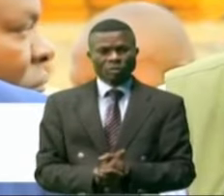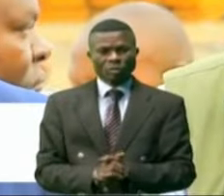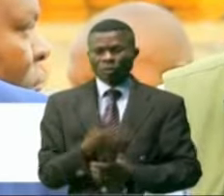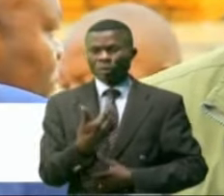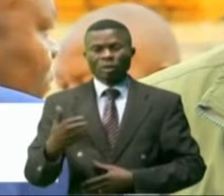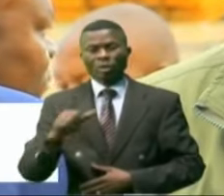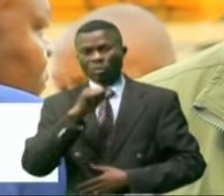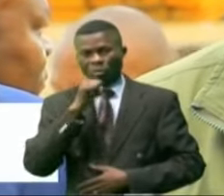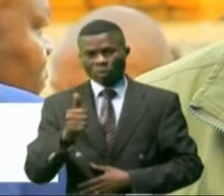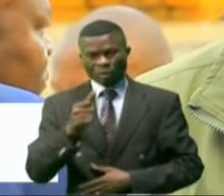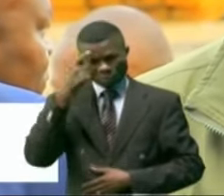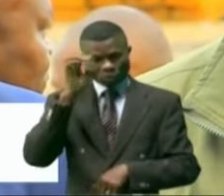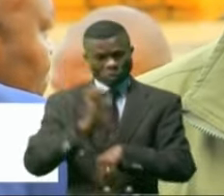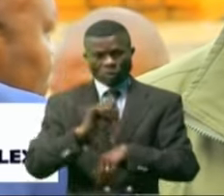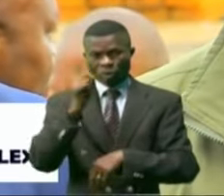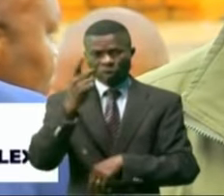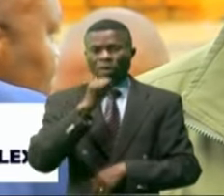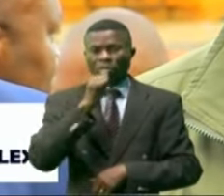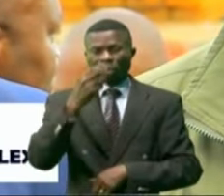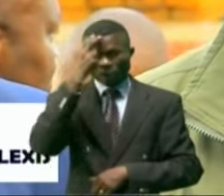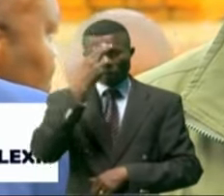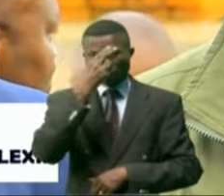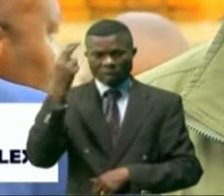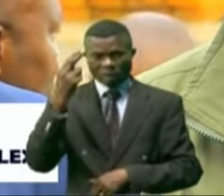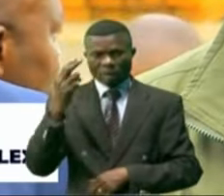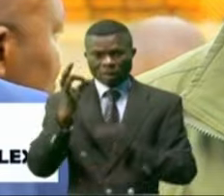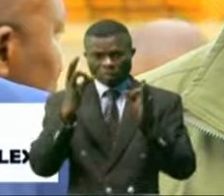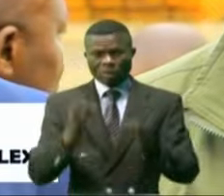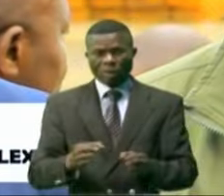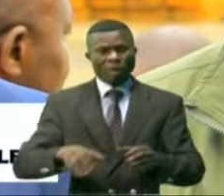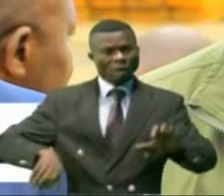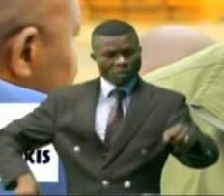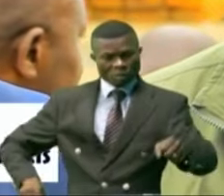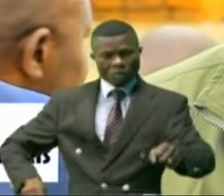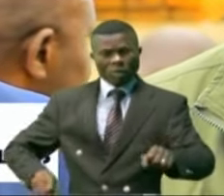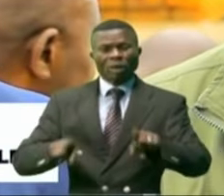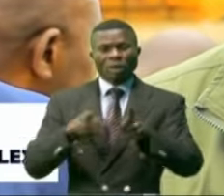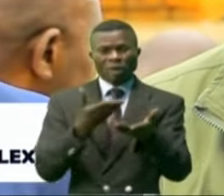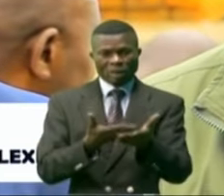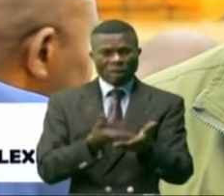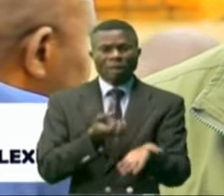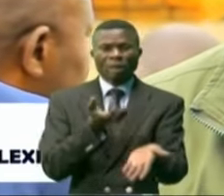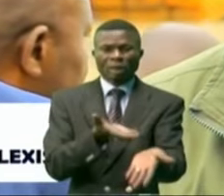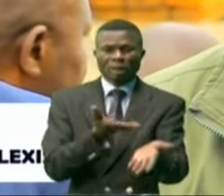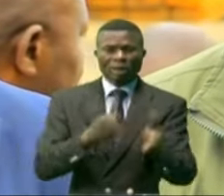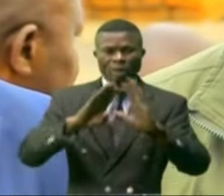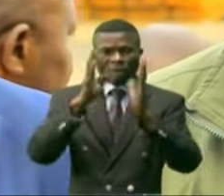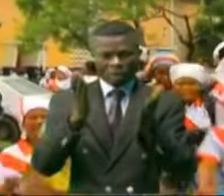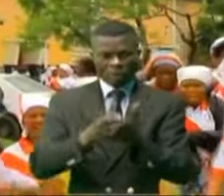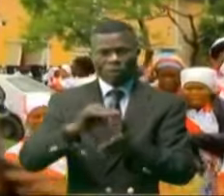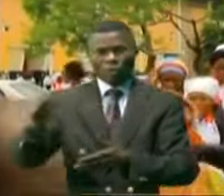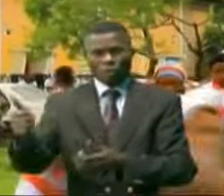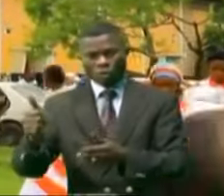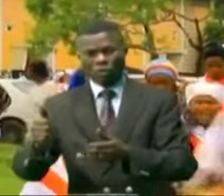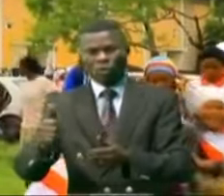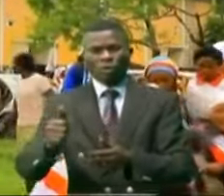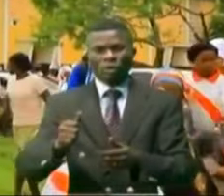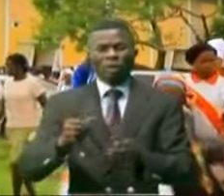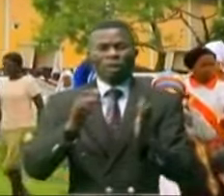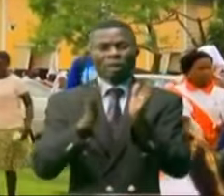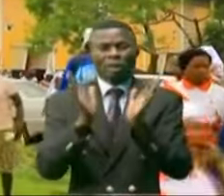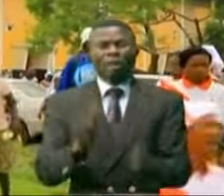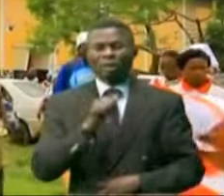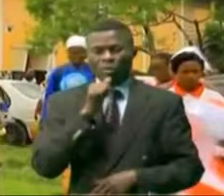exclusivement pour l'Église catholique, étant donné que ces vedettes vont aussi aider tous les autres, non seulement les